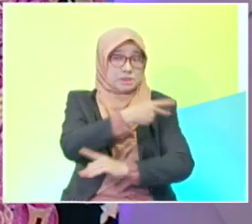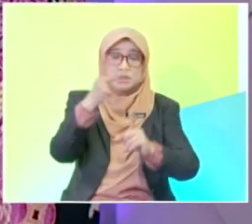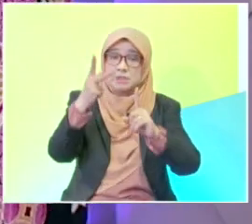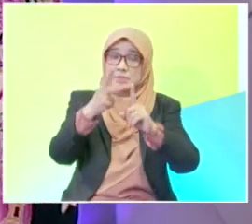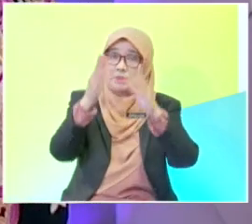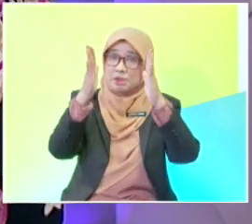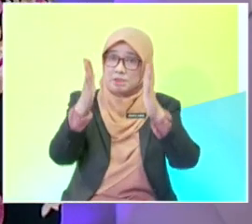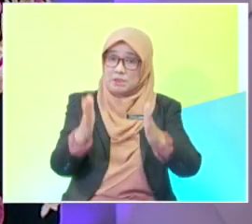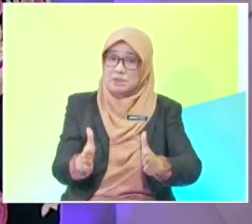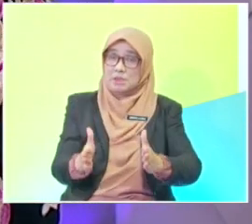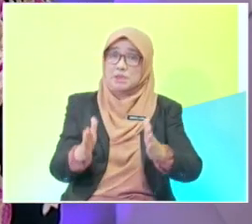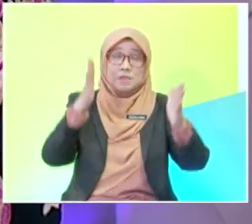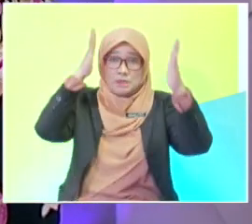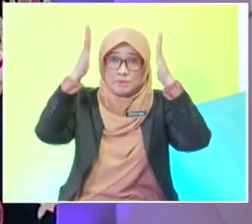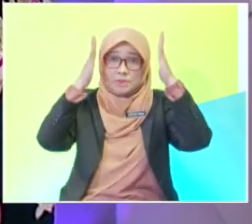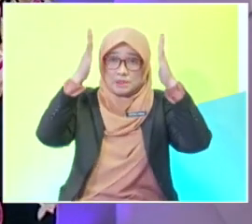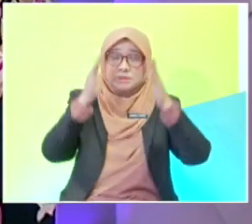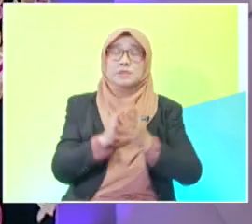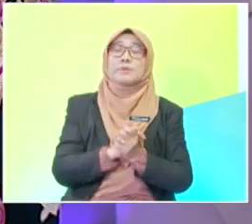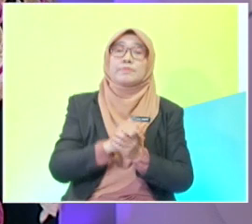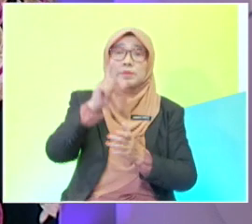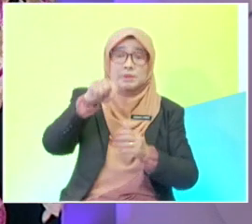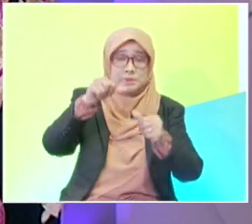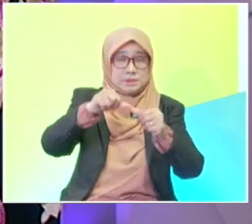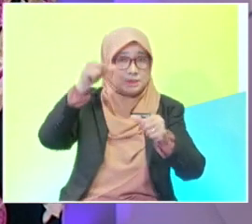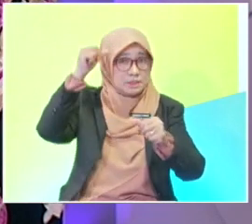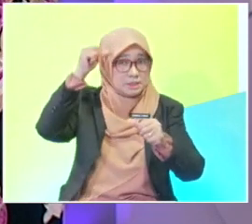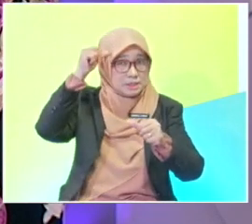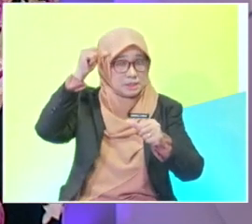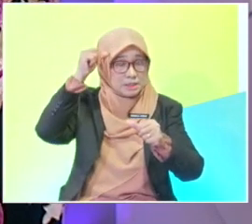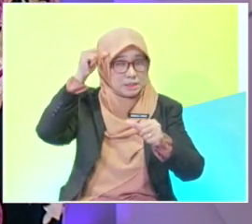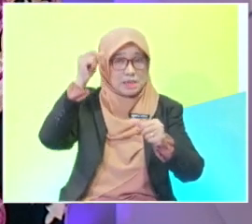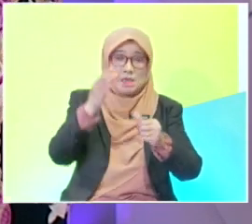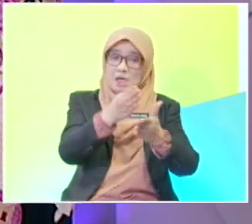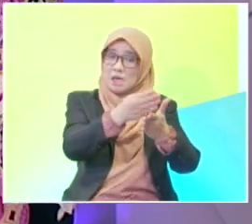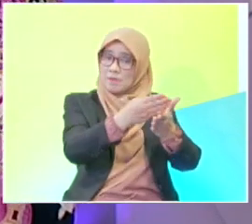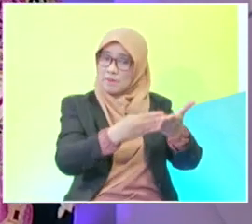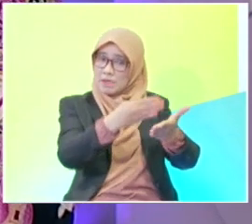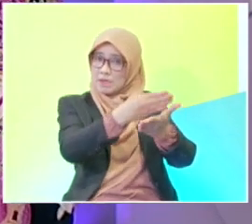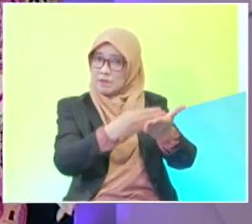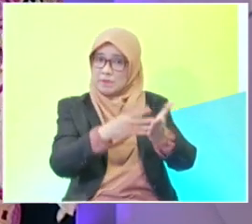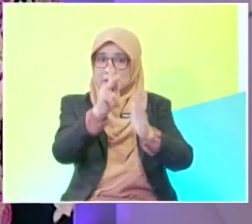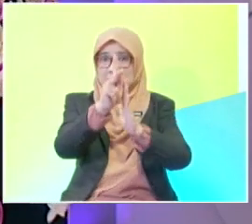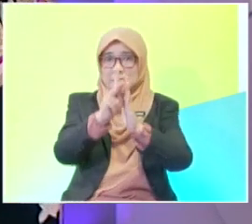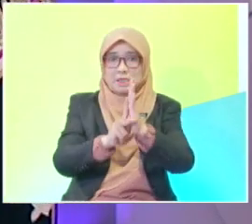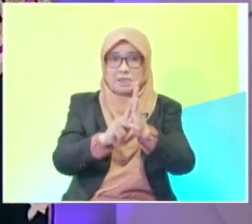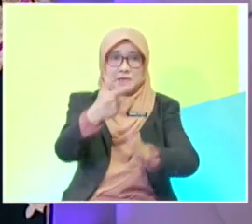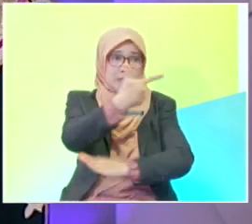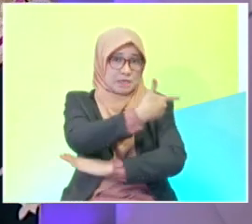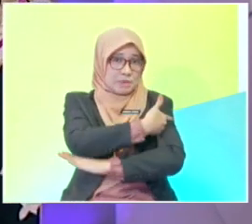lah. Okey, dan kita kena ingat bahagian-bahagian keimunan. Ada keimunan aktif, ada